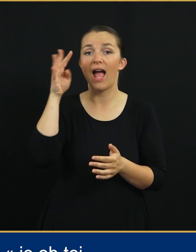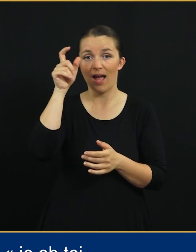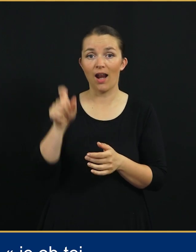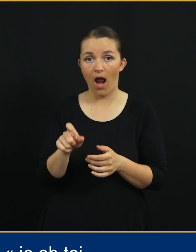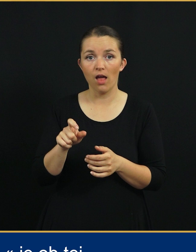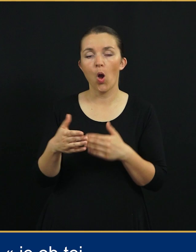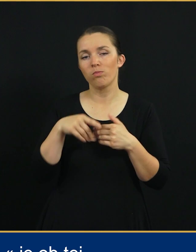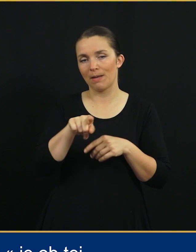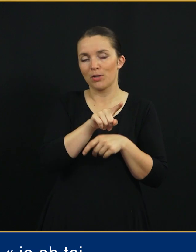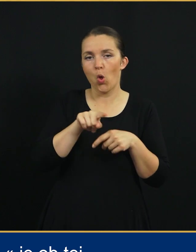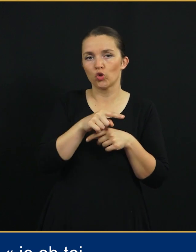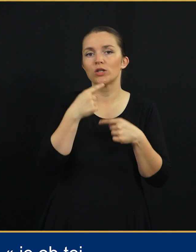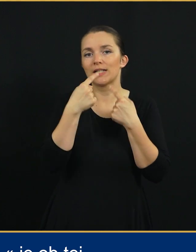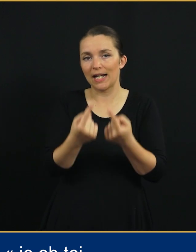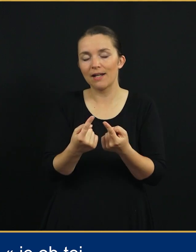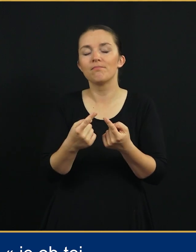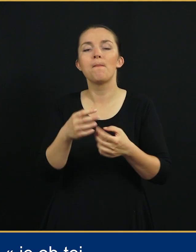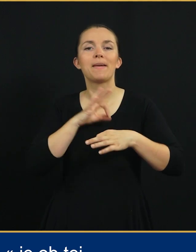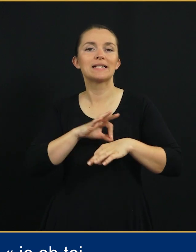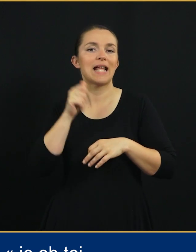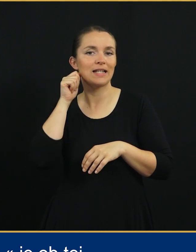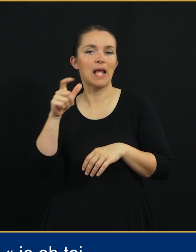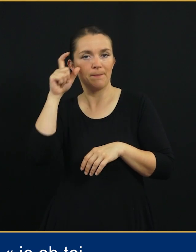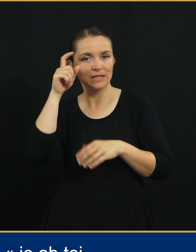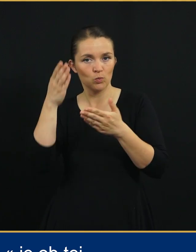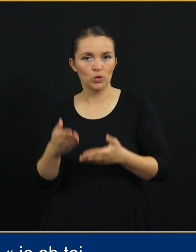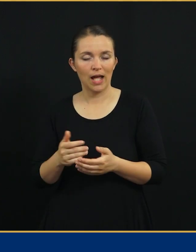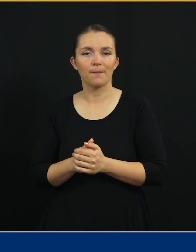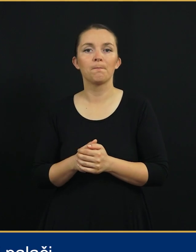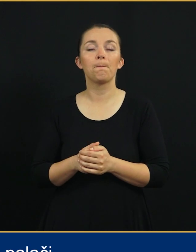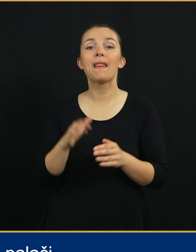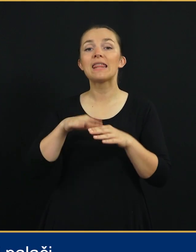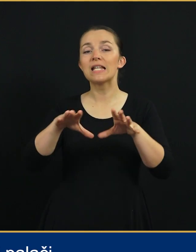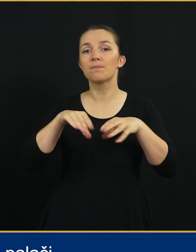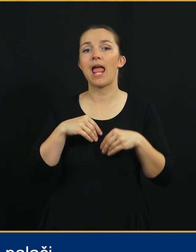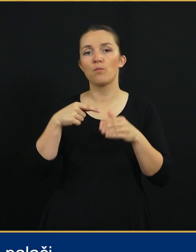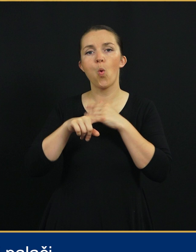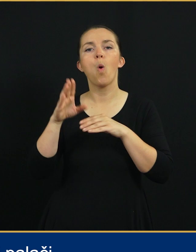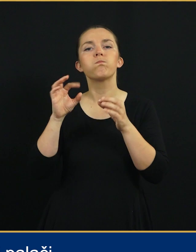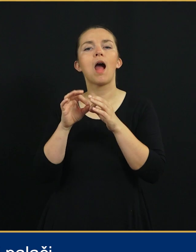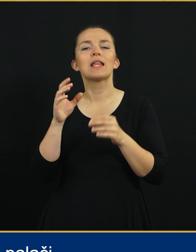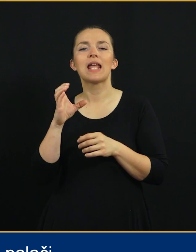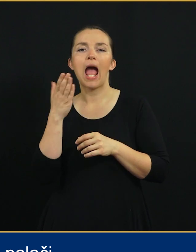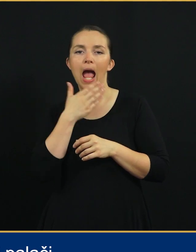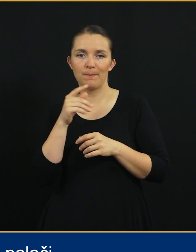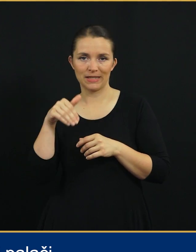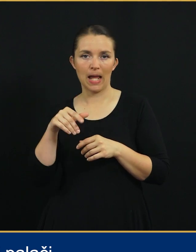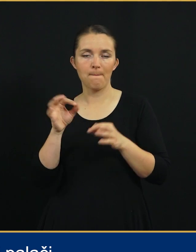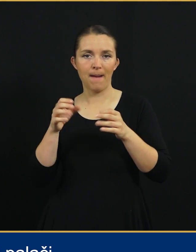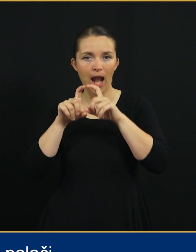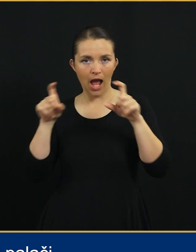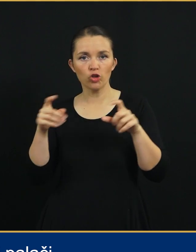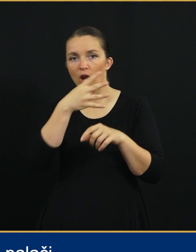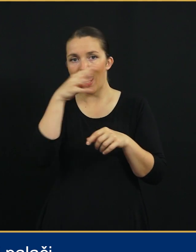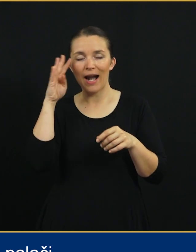kralja, je ob tej priložnosti izpostavila predsednica Pirc Musar. Na sprejemu v Buckinghamski palači se je kralj Karel